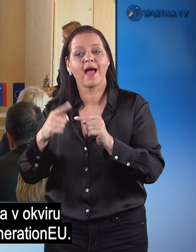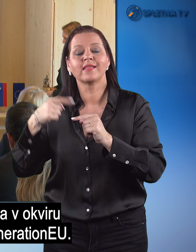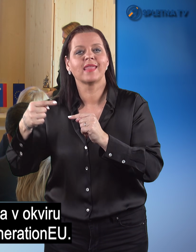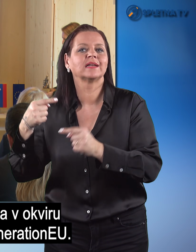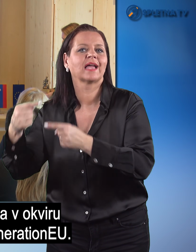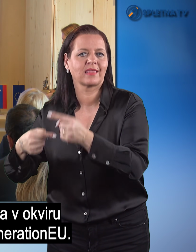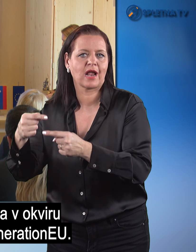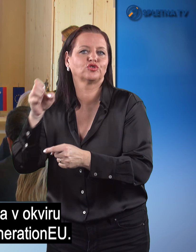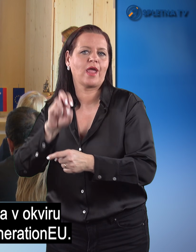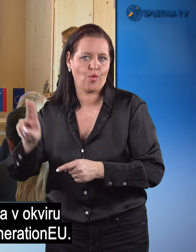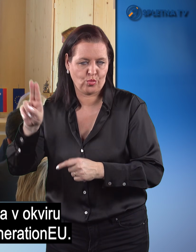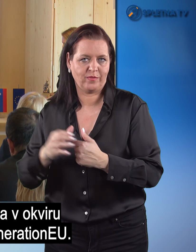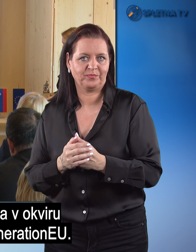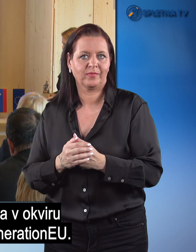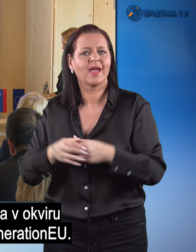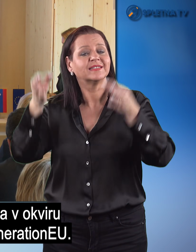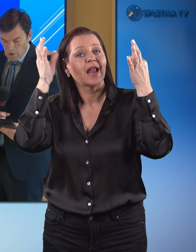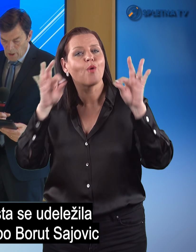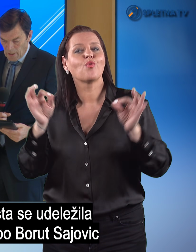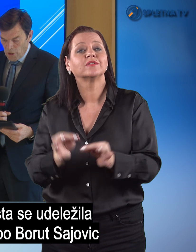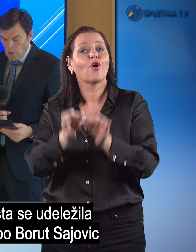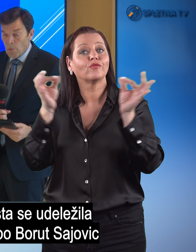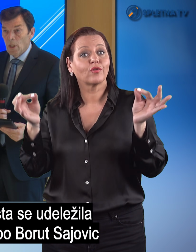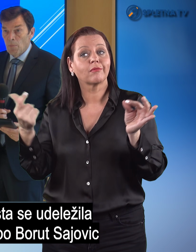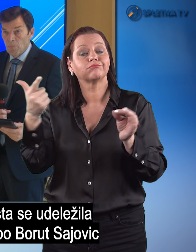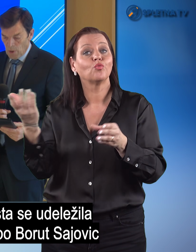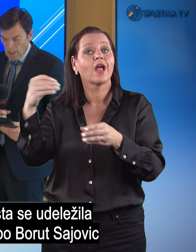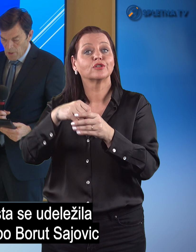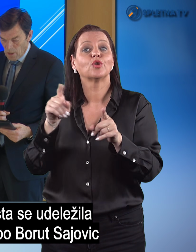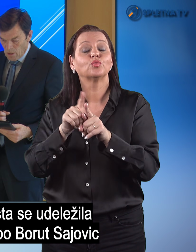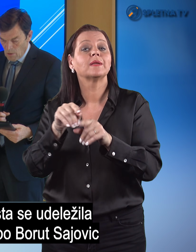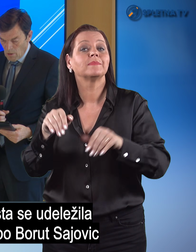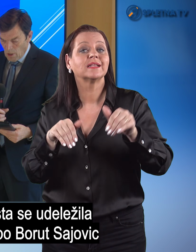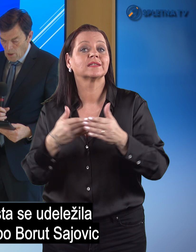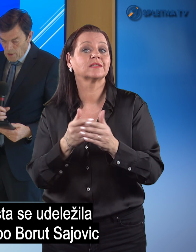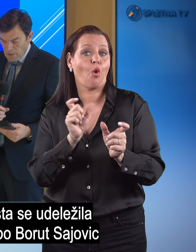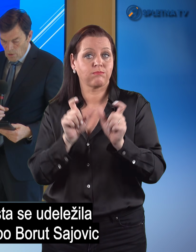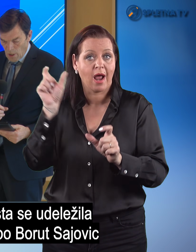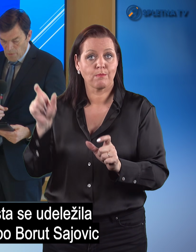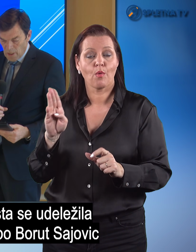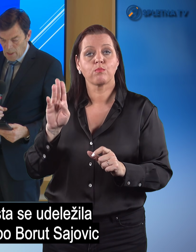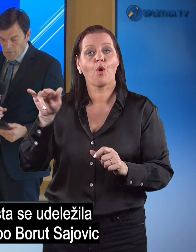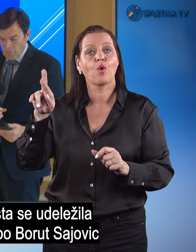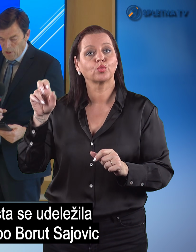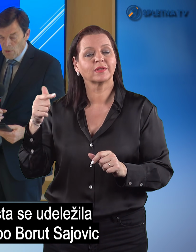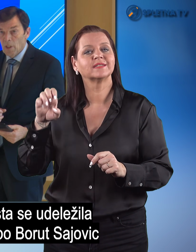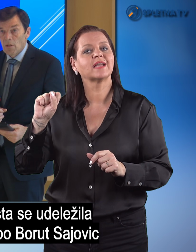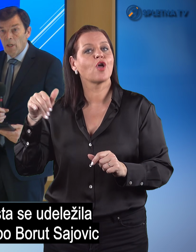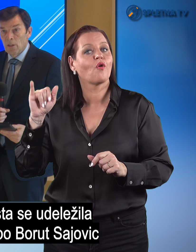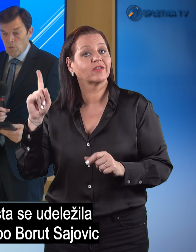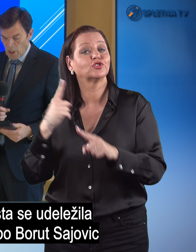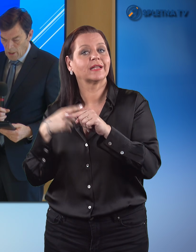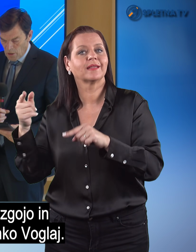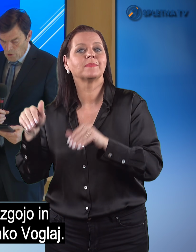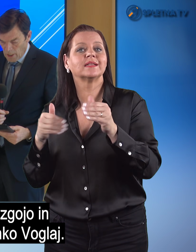Evropska unija v okviru programa Next Generation EU. Slavnostne otvoritve sta se udeležila